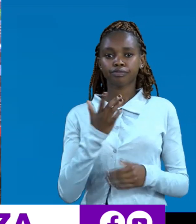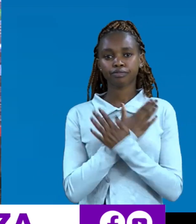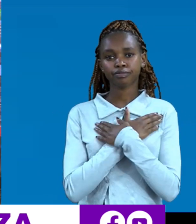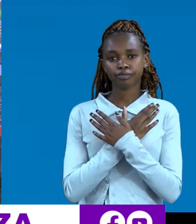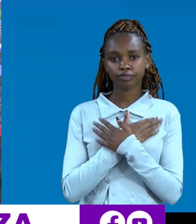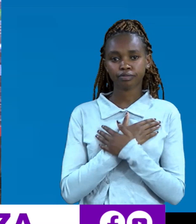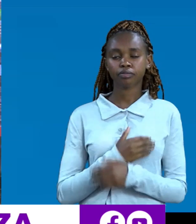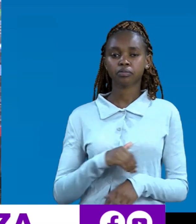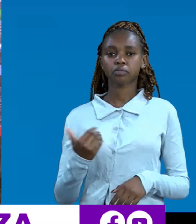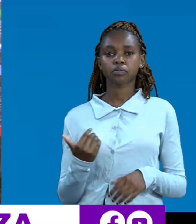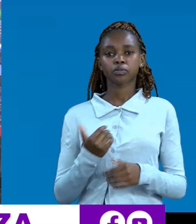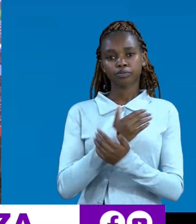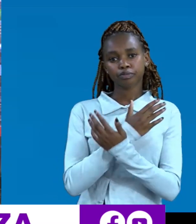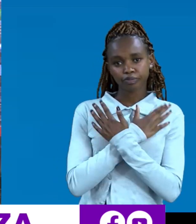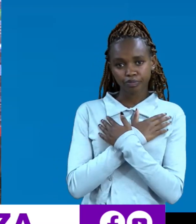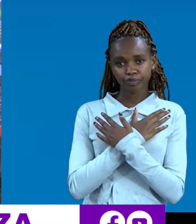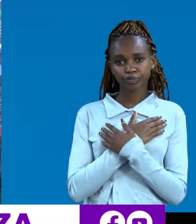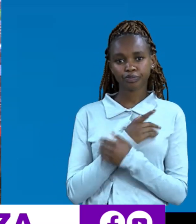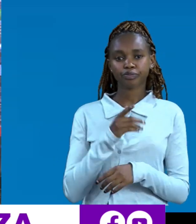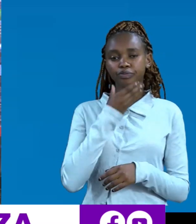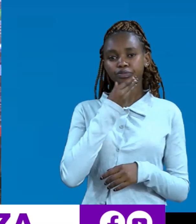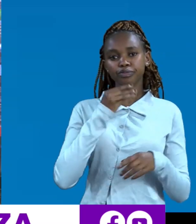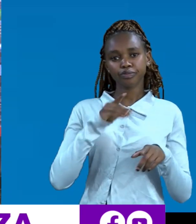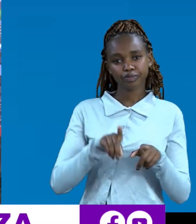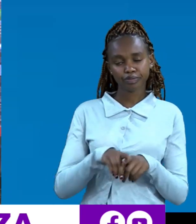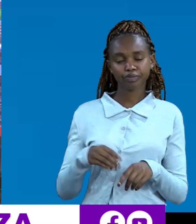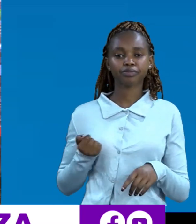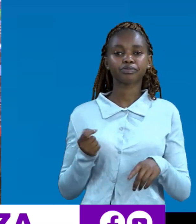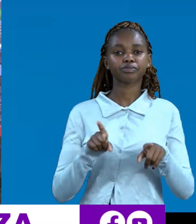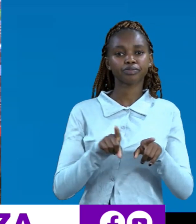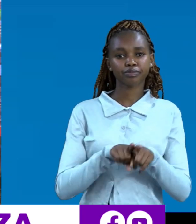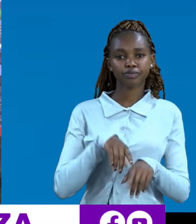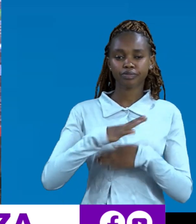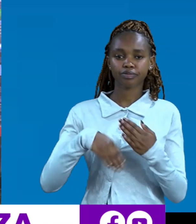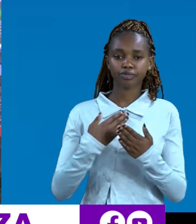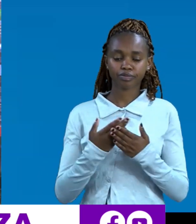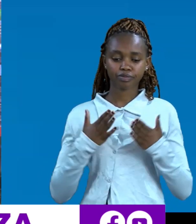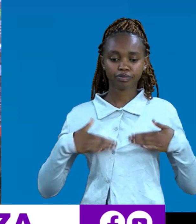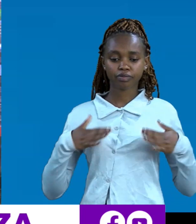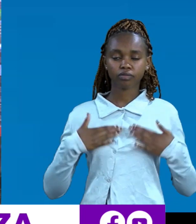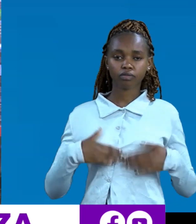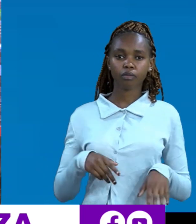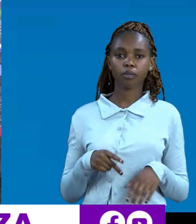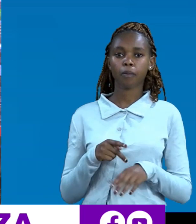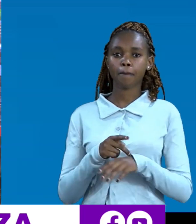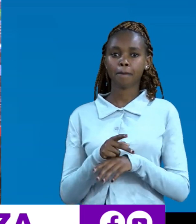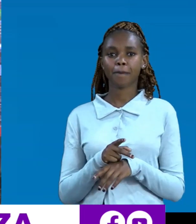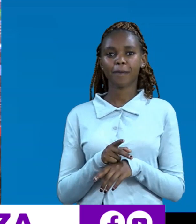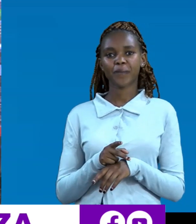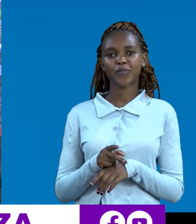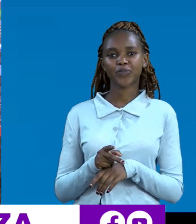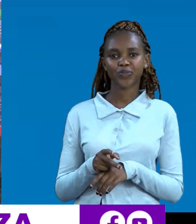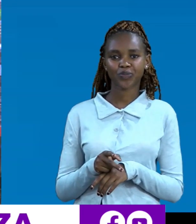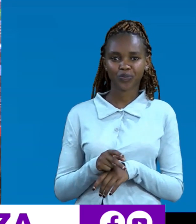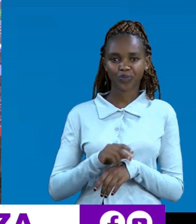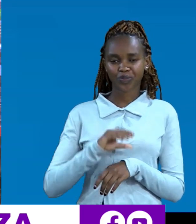Ambia neighbor yako. Ambia sister yako. Ambia kila mtu. Mm-hmm. Right. Tuma hapo status. Ndiyo, weka status, weka